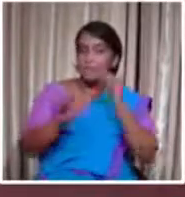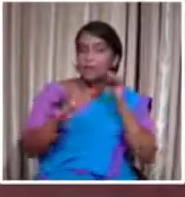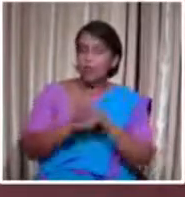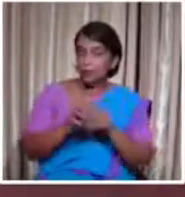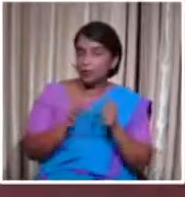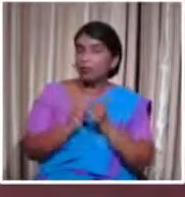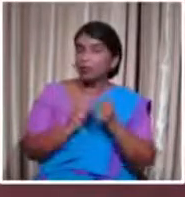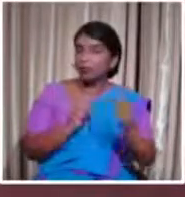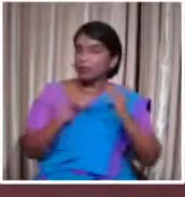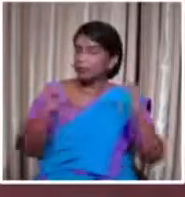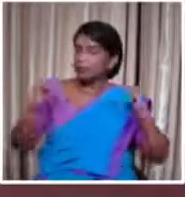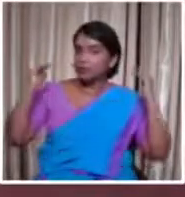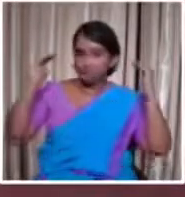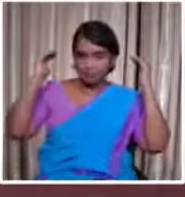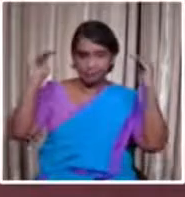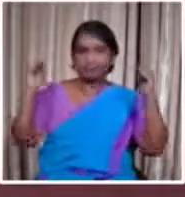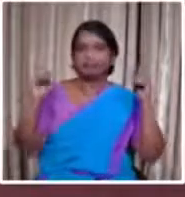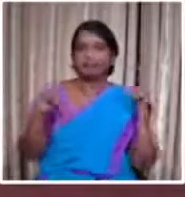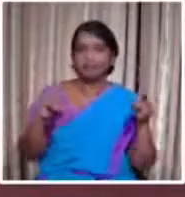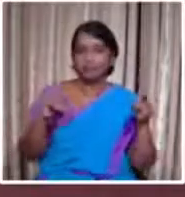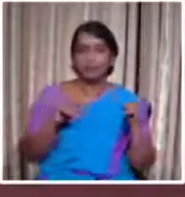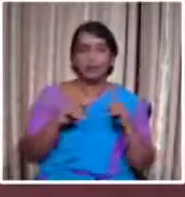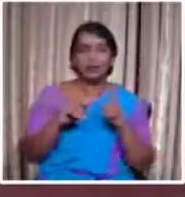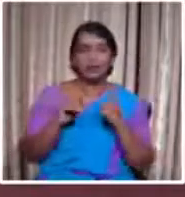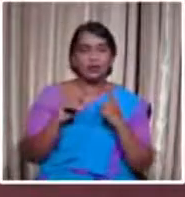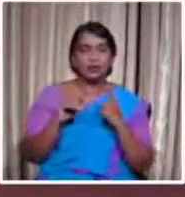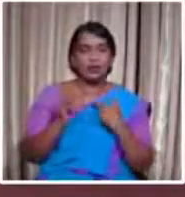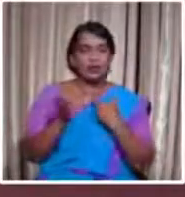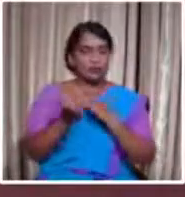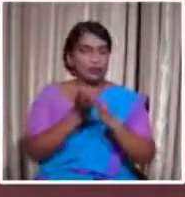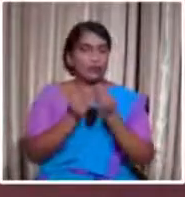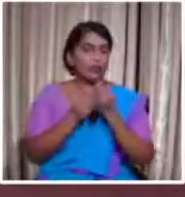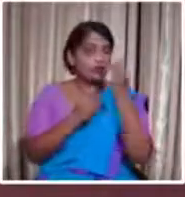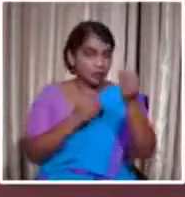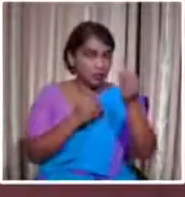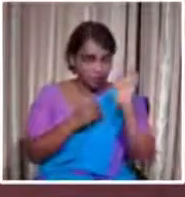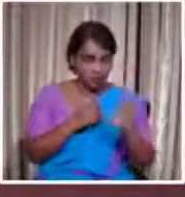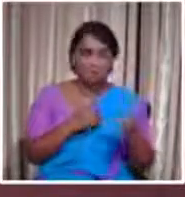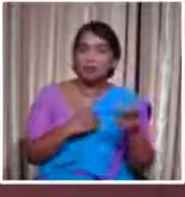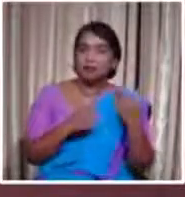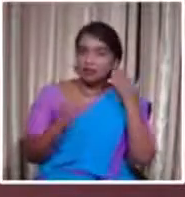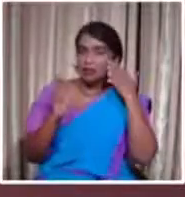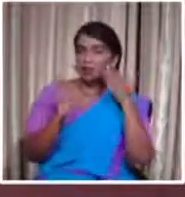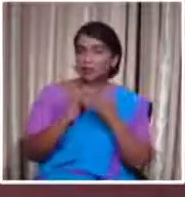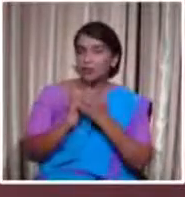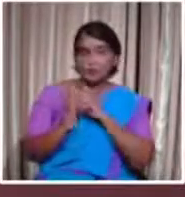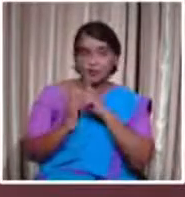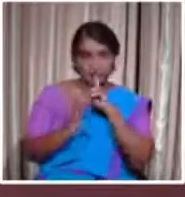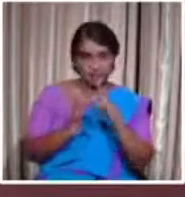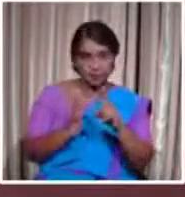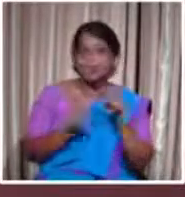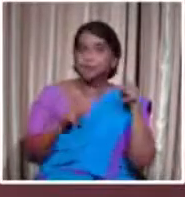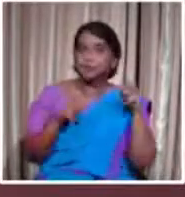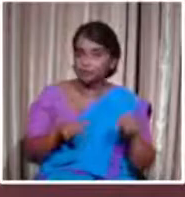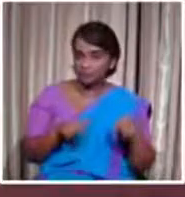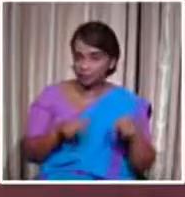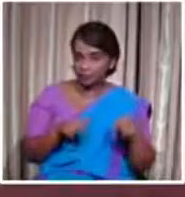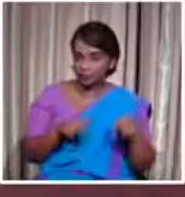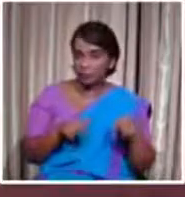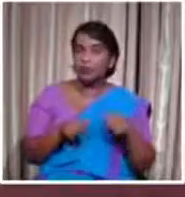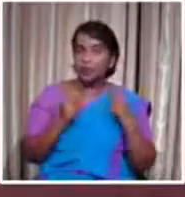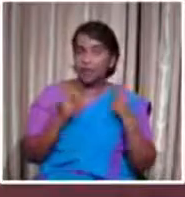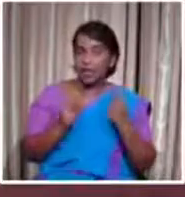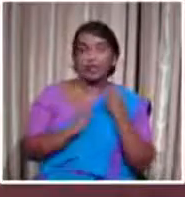යුතු ඉහළම ප්‍රතිචාර අපි ලබා දෙන්න ඕනි කියන කාරණාවත් මතක් කරමින් මේ